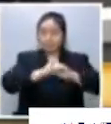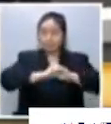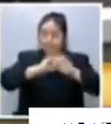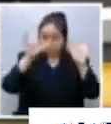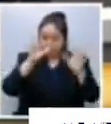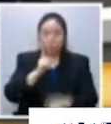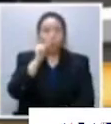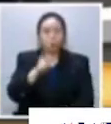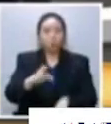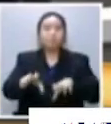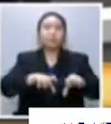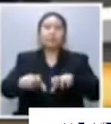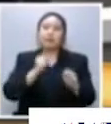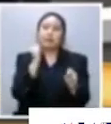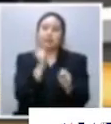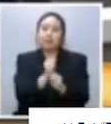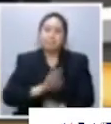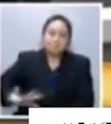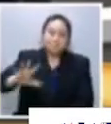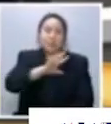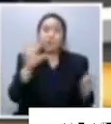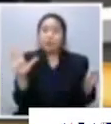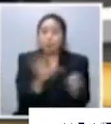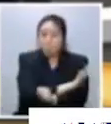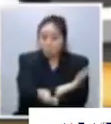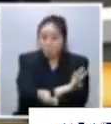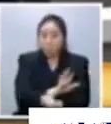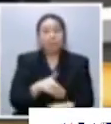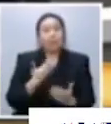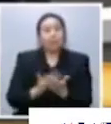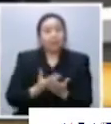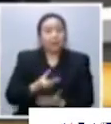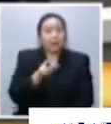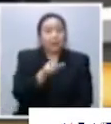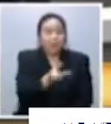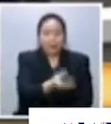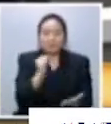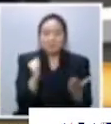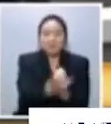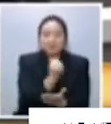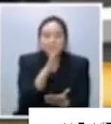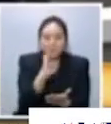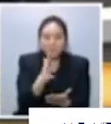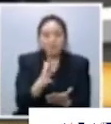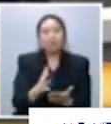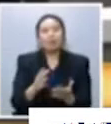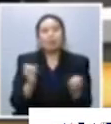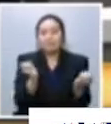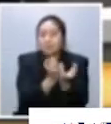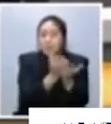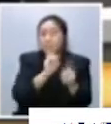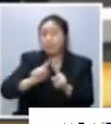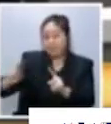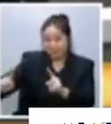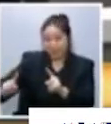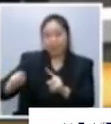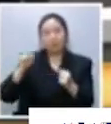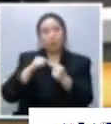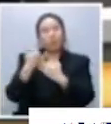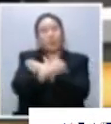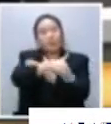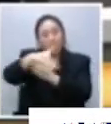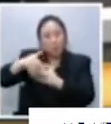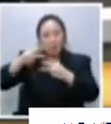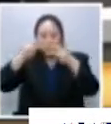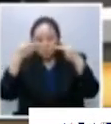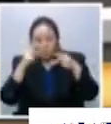ทำให้ครอบคลุมเราไม่เสียดายเงินที่ไปตอบสนองต่อนั้นท่านครับภัยพิบัติหรือภัยคุกคามอันใหม่เช่นอาชญากรรมข้ามชาติหรือต่างๆเ